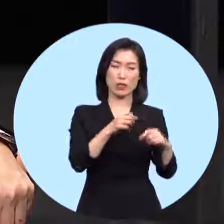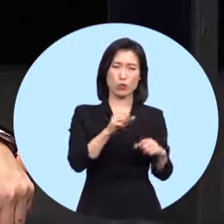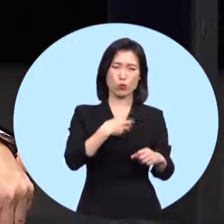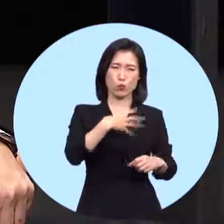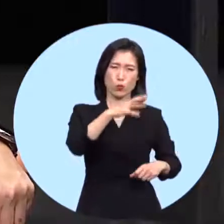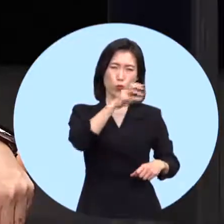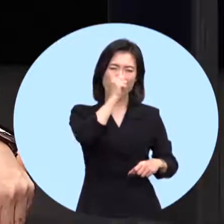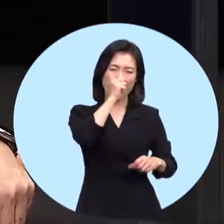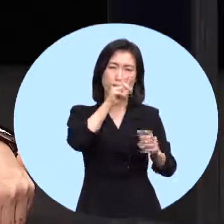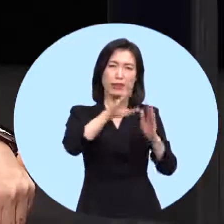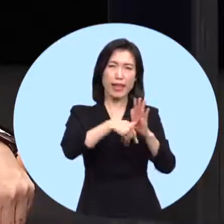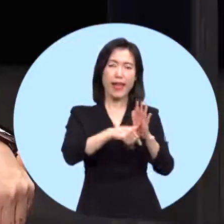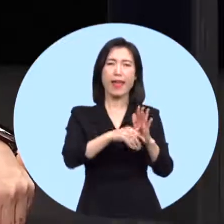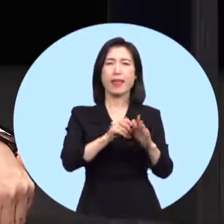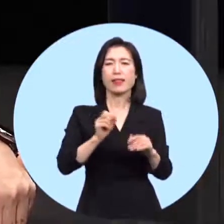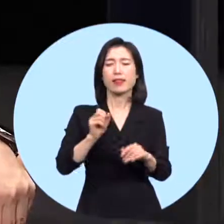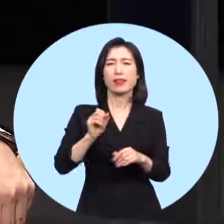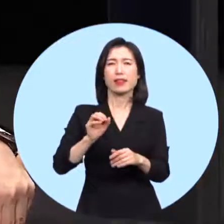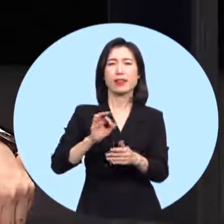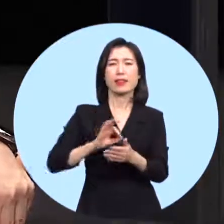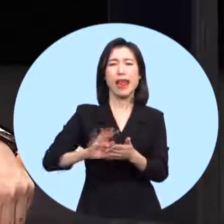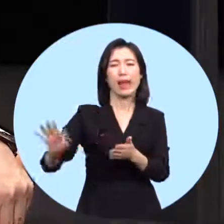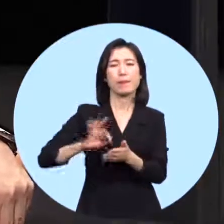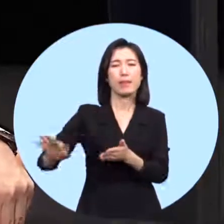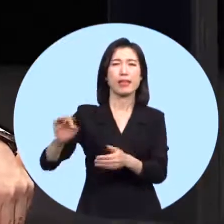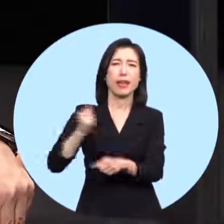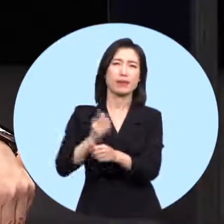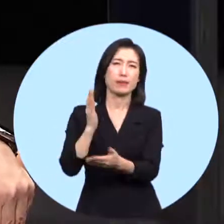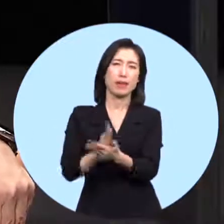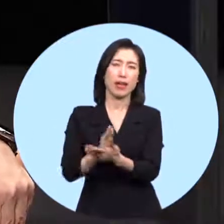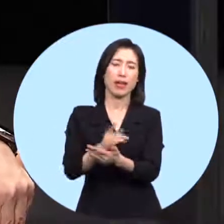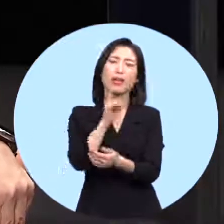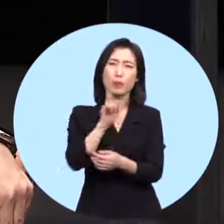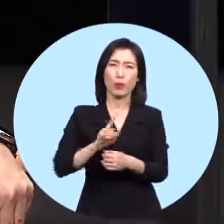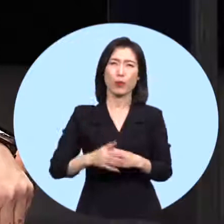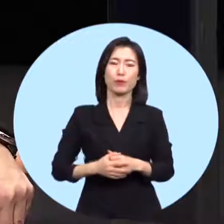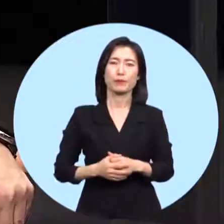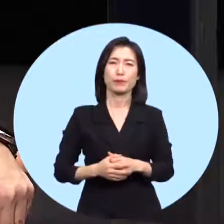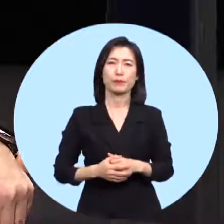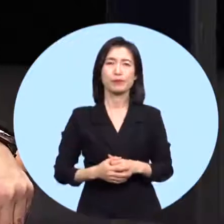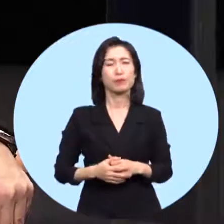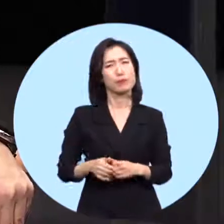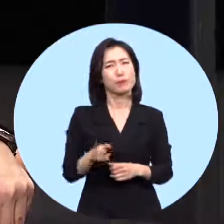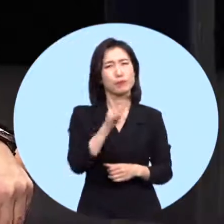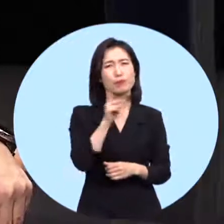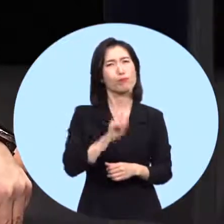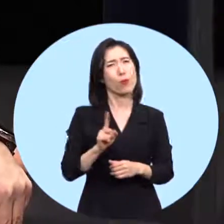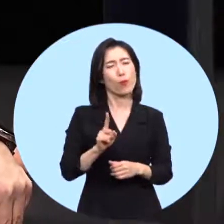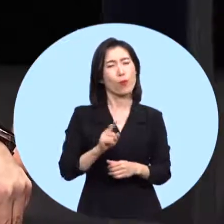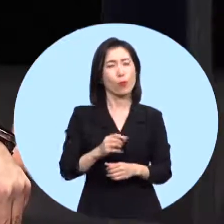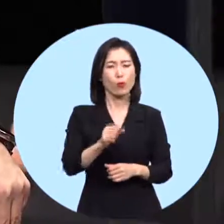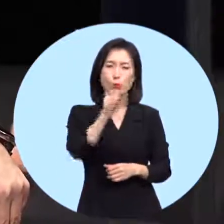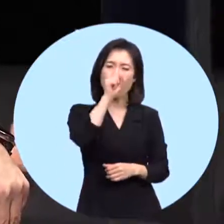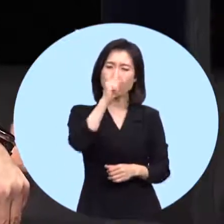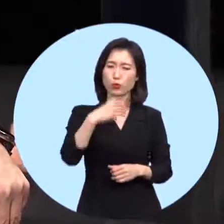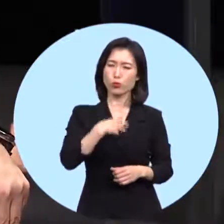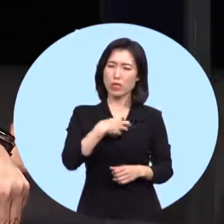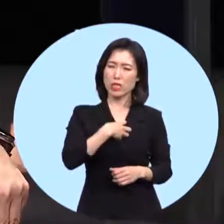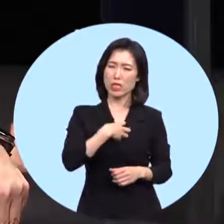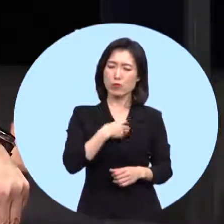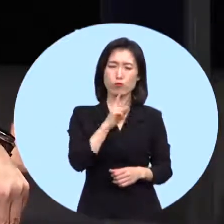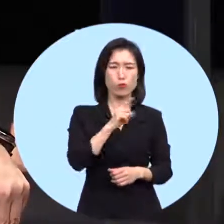말라. Never waste a good crisis. 아니, 세상에 좋은